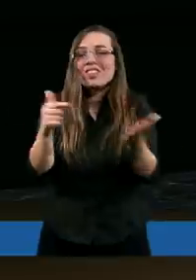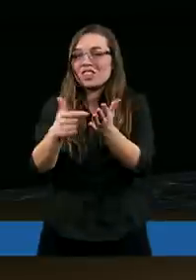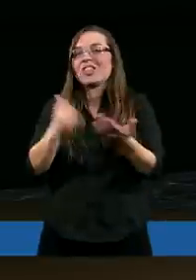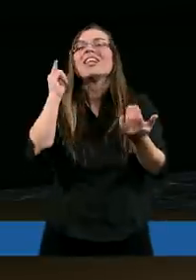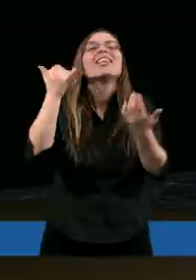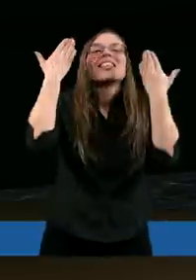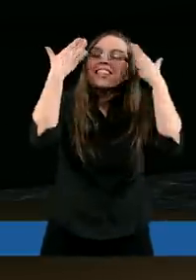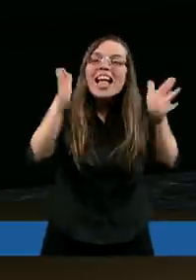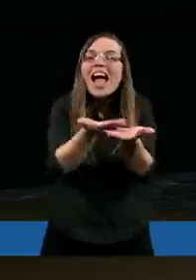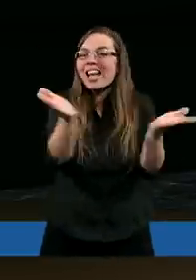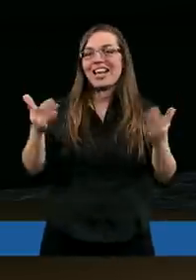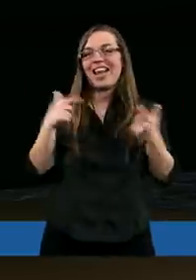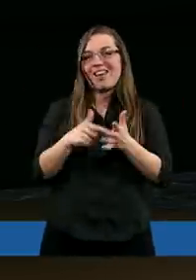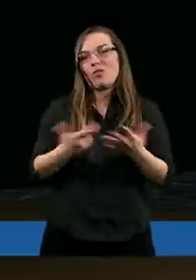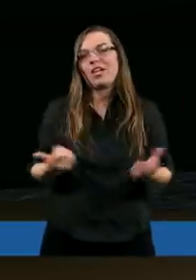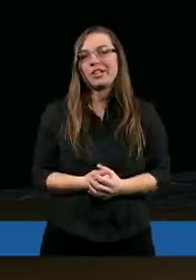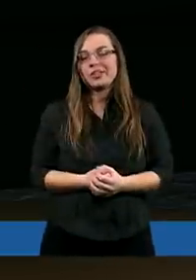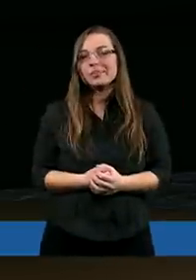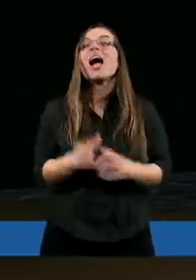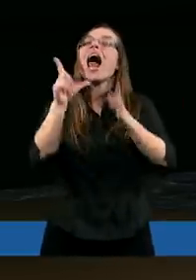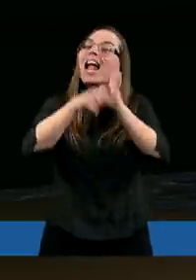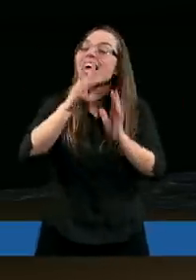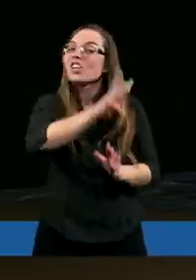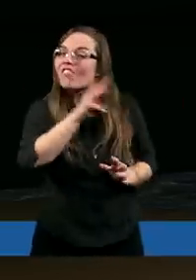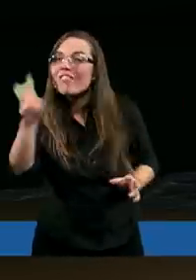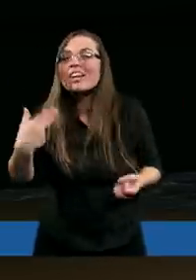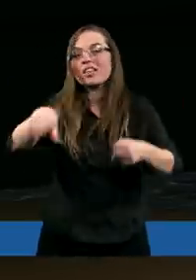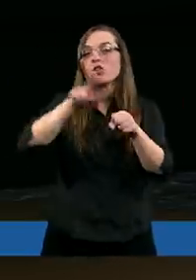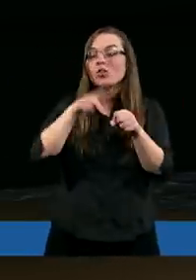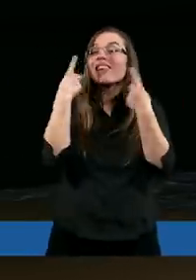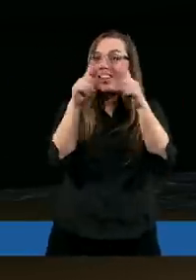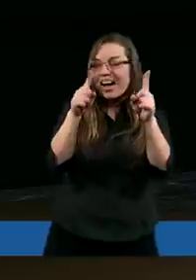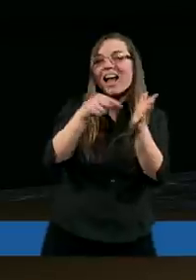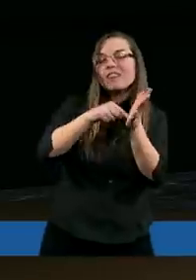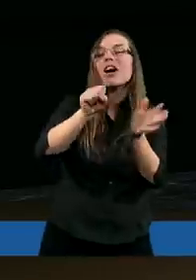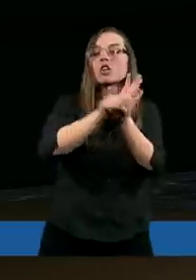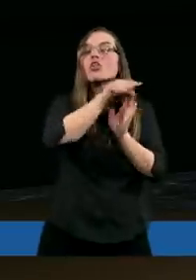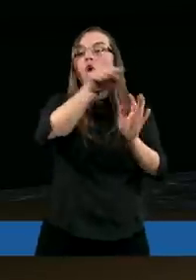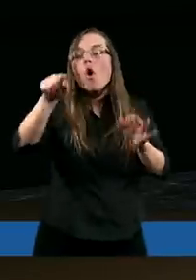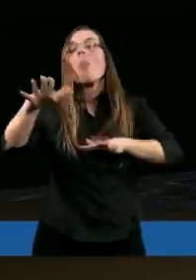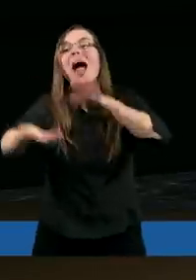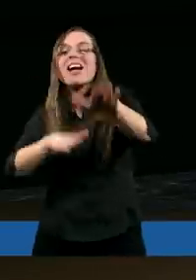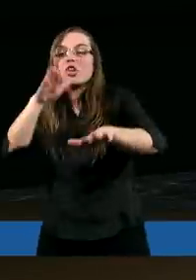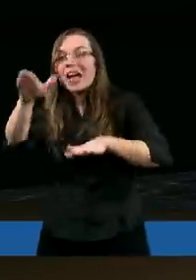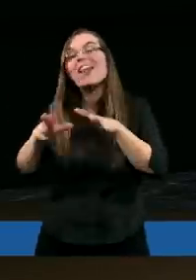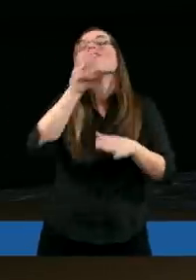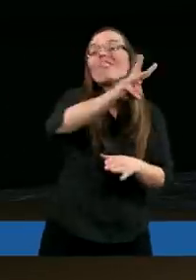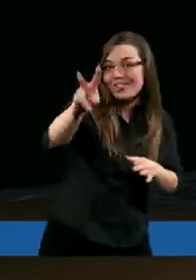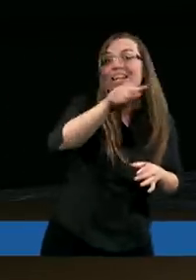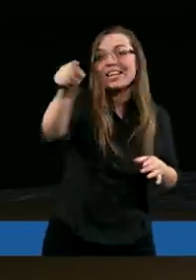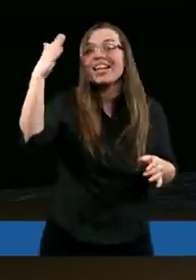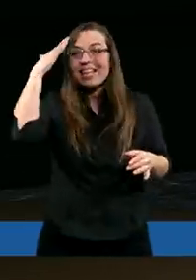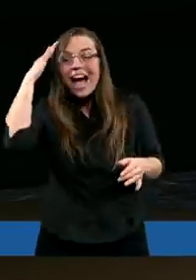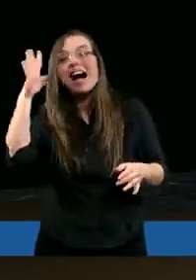i nie zna. Lecz wy, Chrystus zwraca się do swoich naśladowców, wy go znacie,